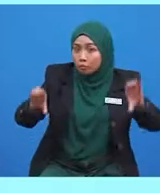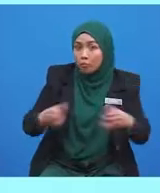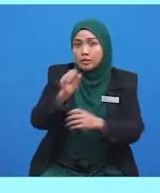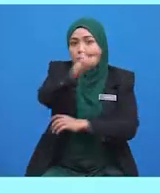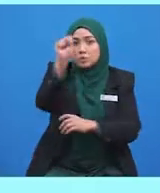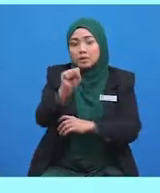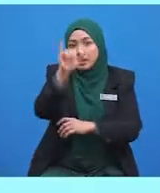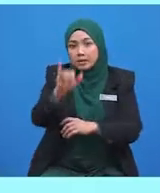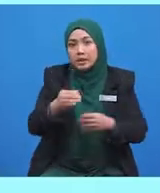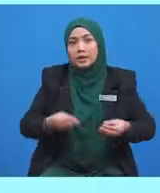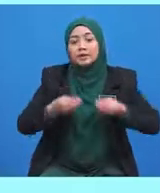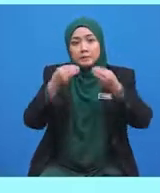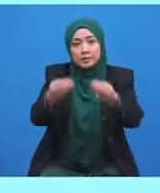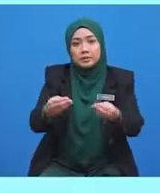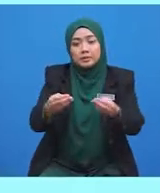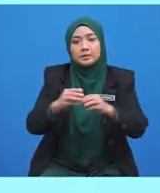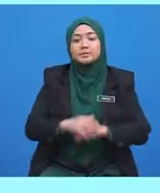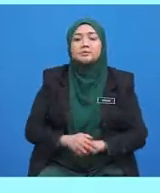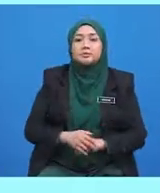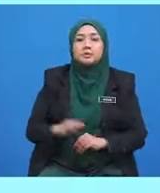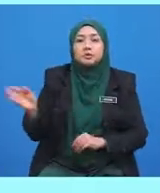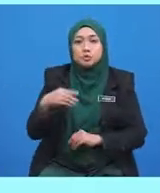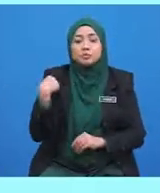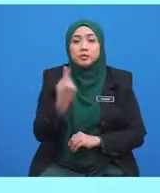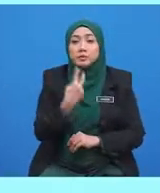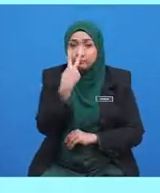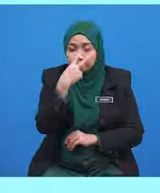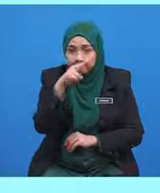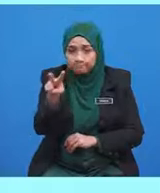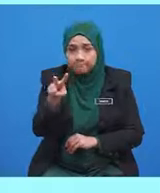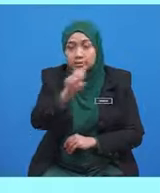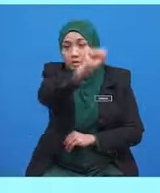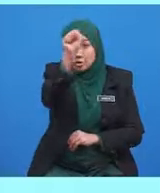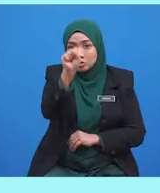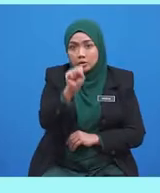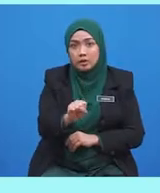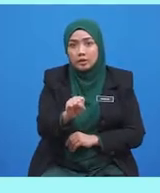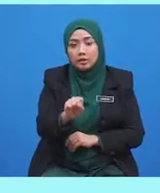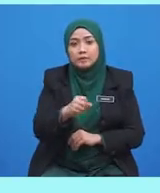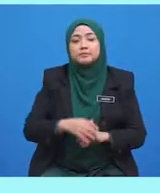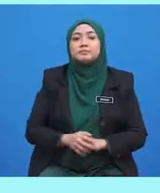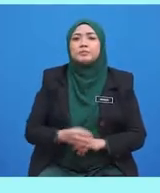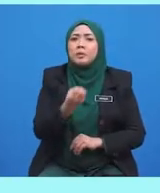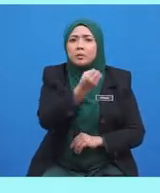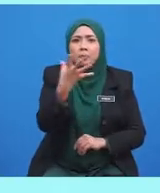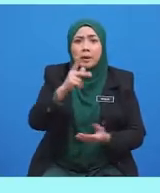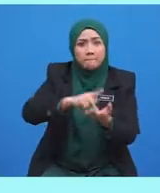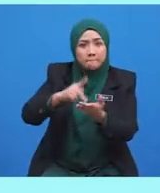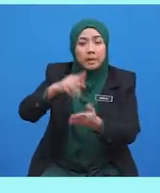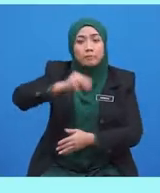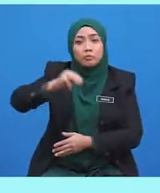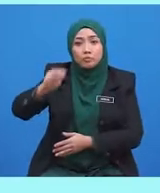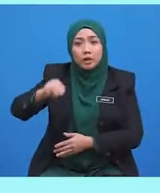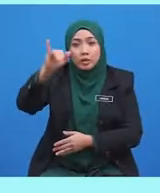ini. Jom kita saksikan. Soalan, berapakah bilangan murid